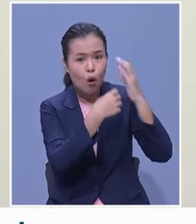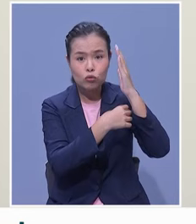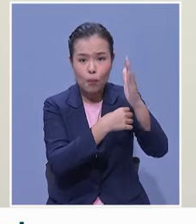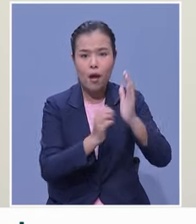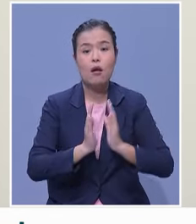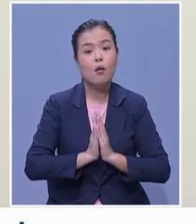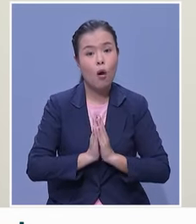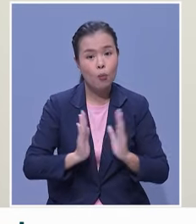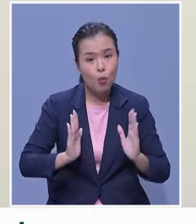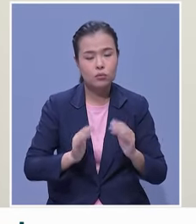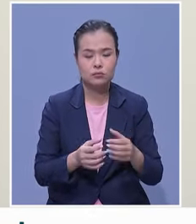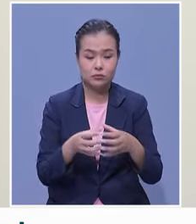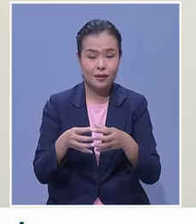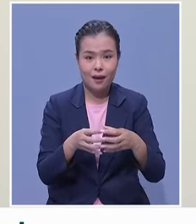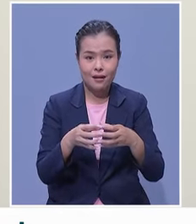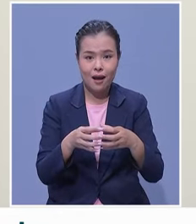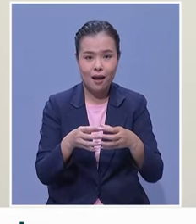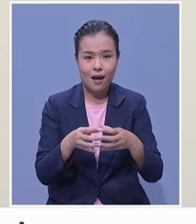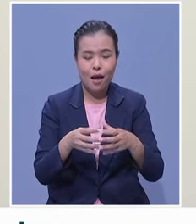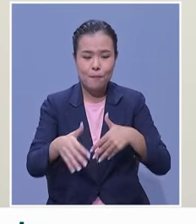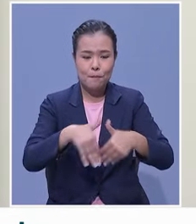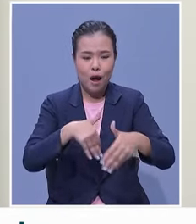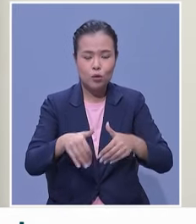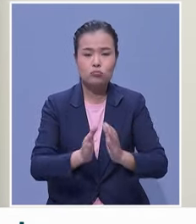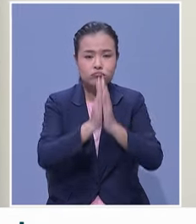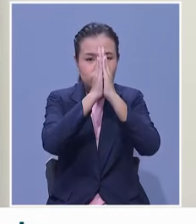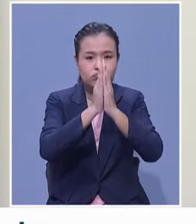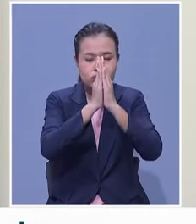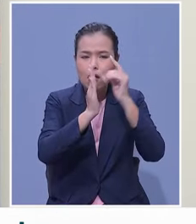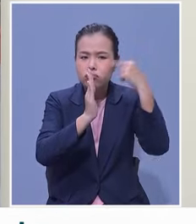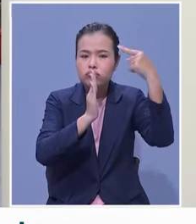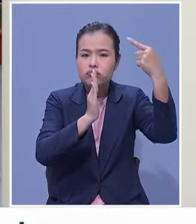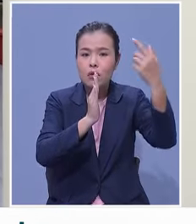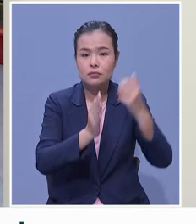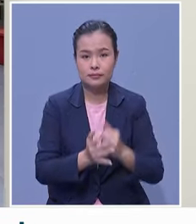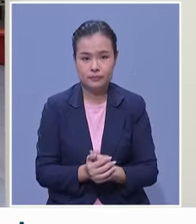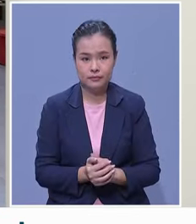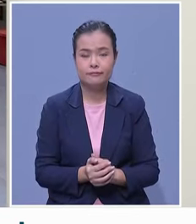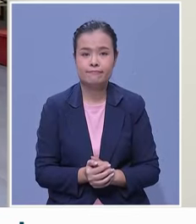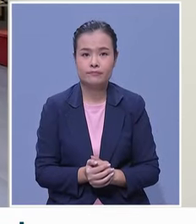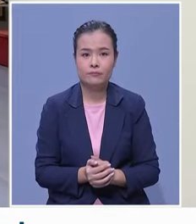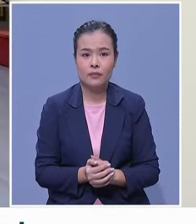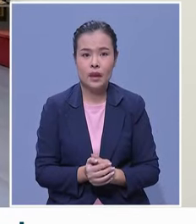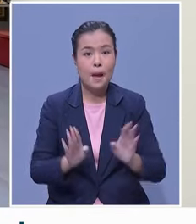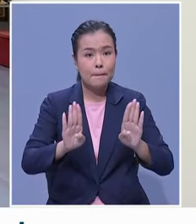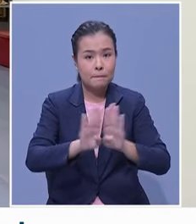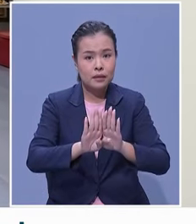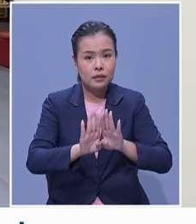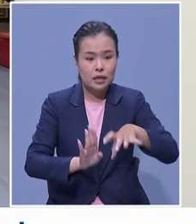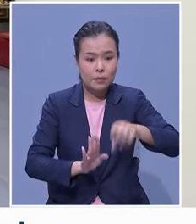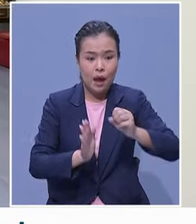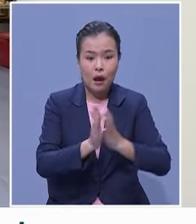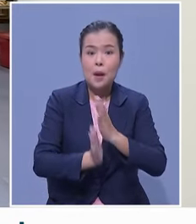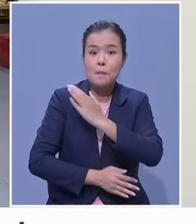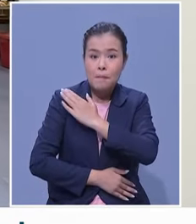ขอขอบคุณคณะศิษยานุศิษย์ทุกท่านที่ร่วมกันสาฝันมาตลอดเแปลว่าปิดสำนักสงฆ์ไป